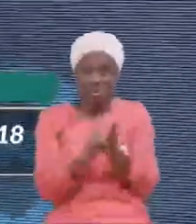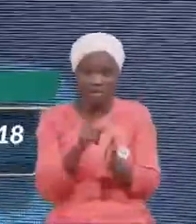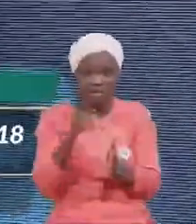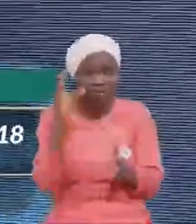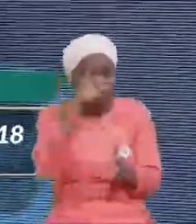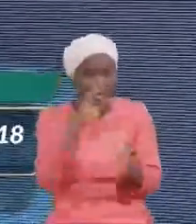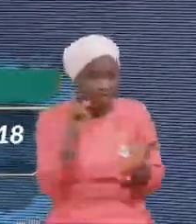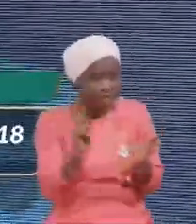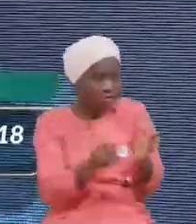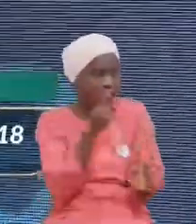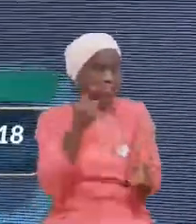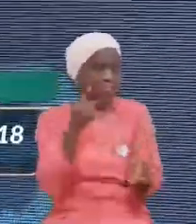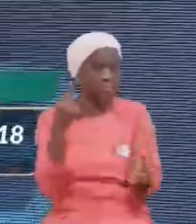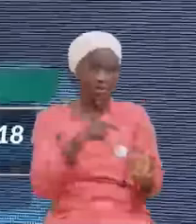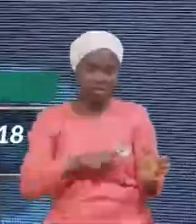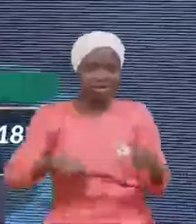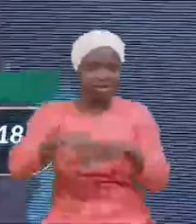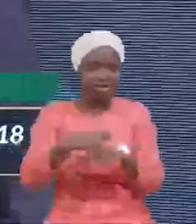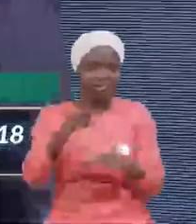Cherchez premièrement le royaume de Dieu et sa justice.